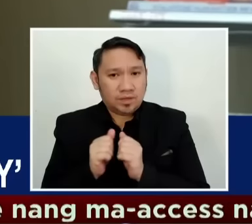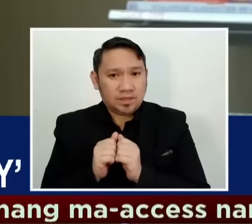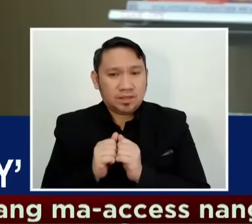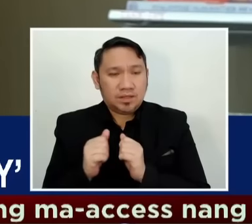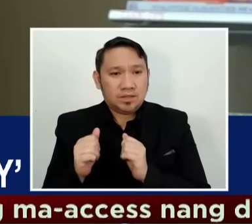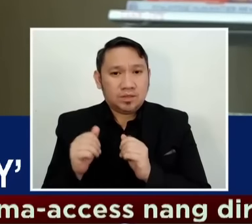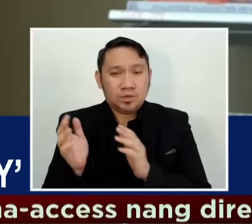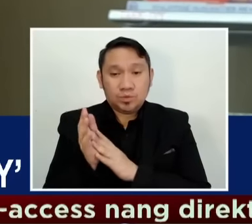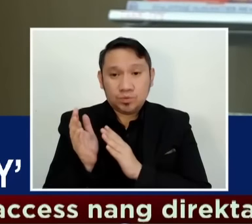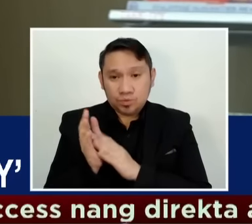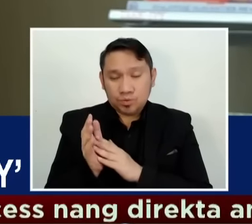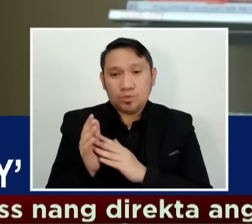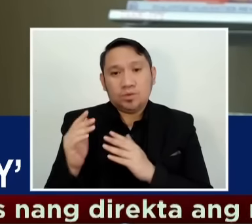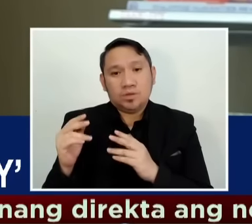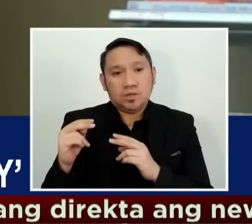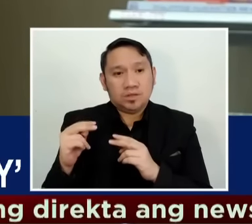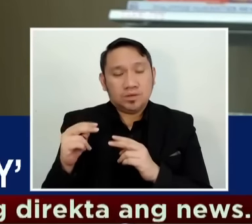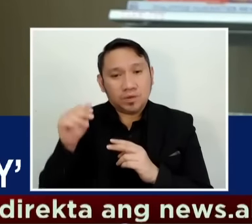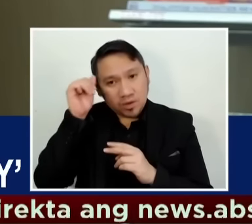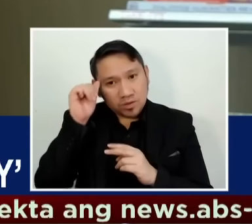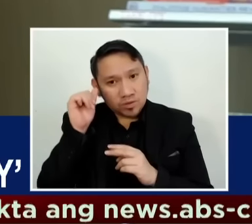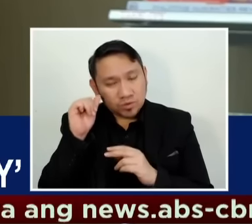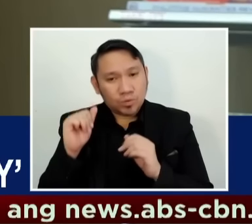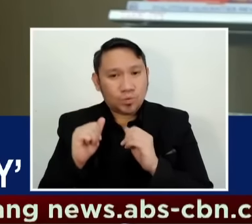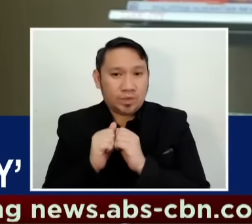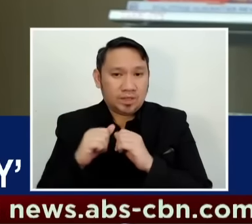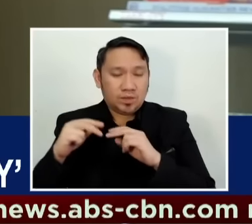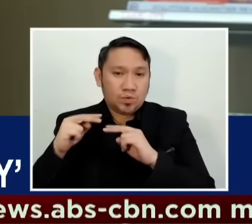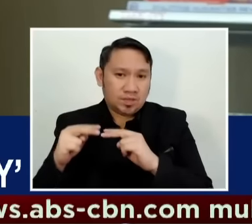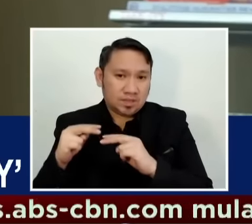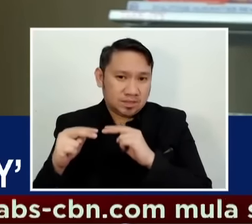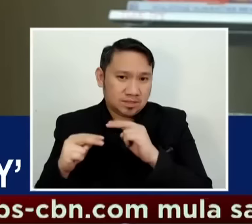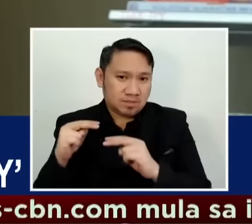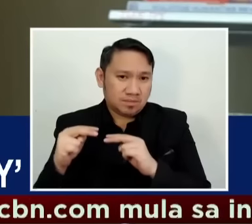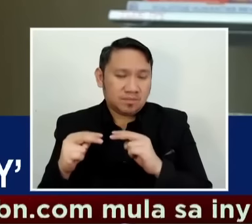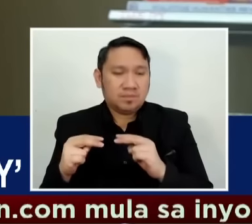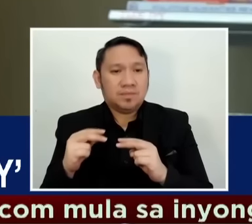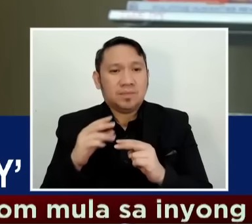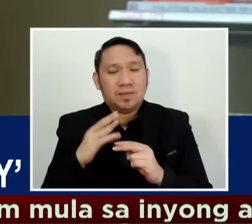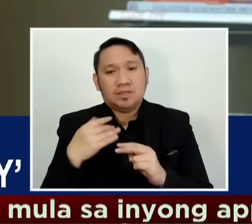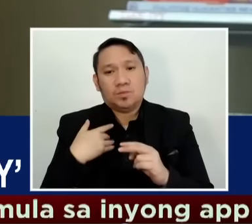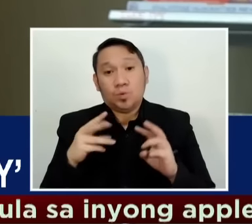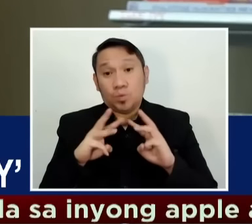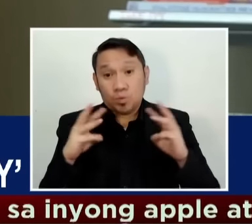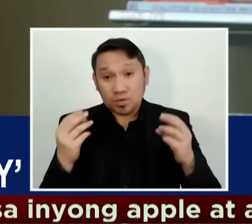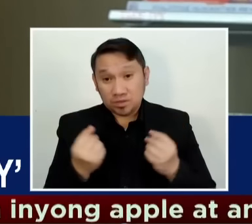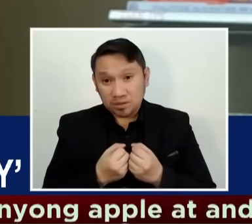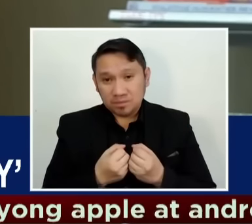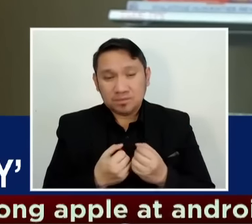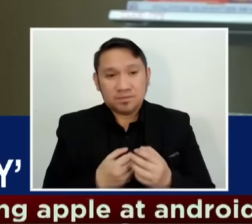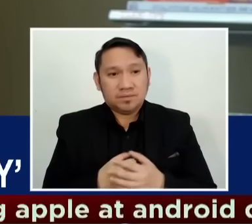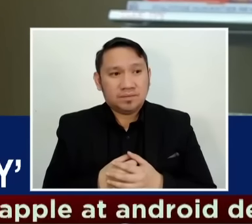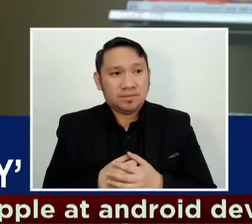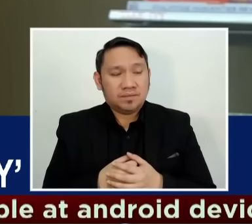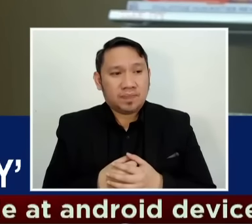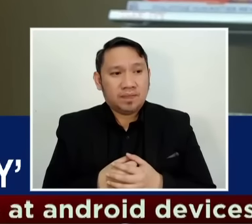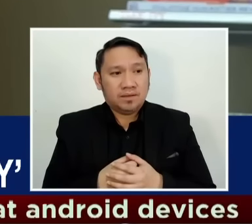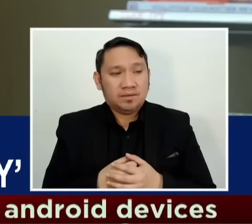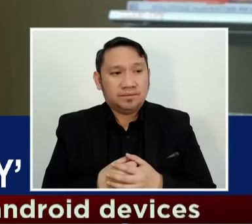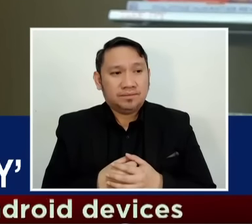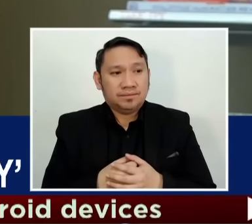school ng adults with autism. Tapos pinag-workshop nila ako with Miss Anna